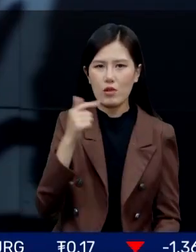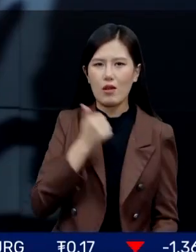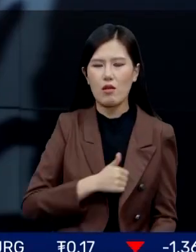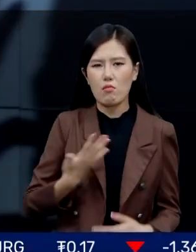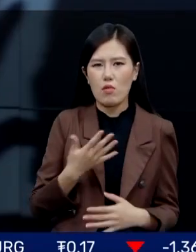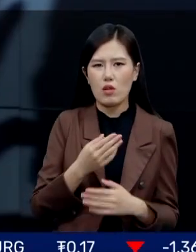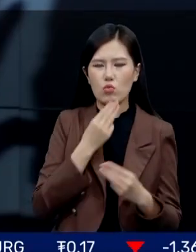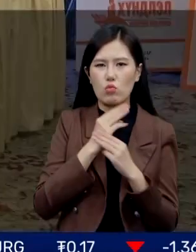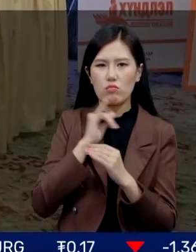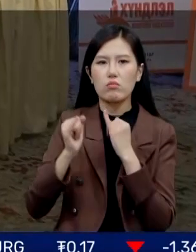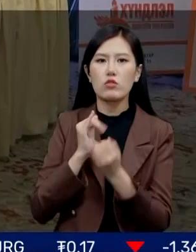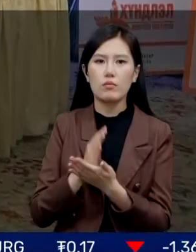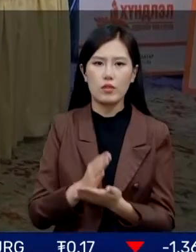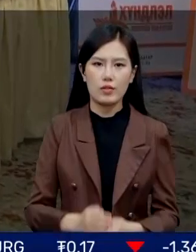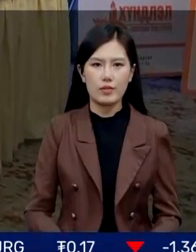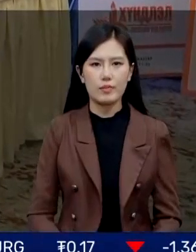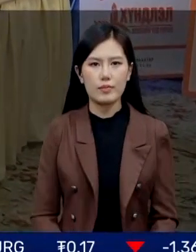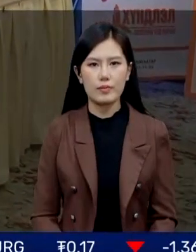байна.